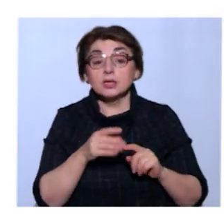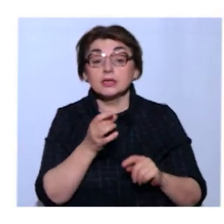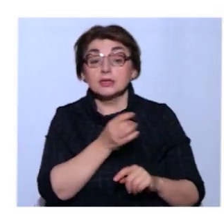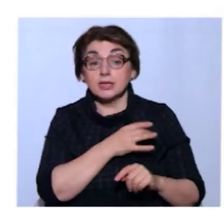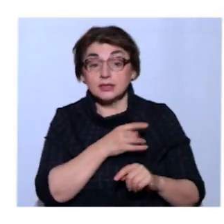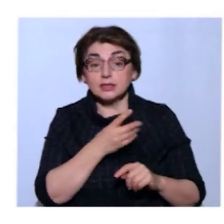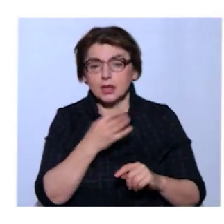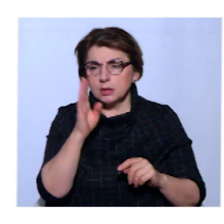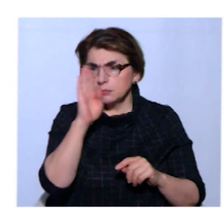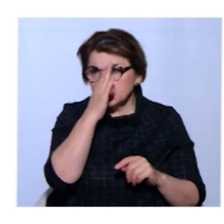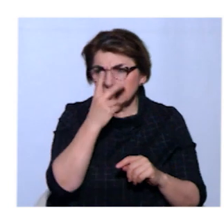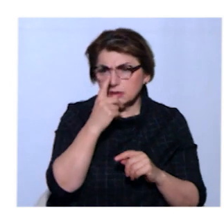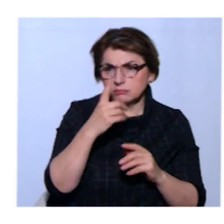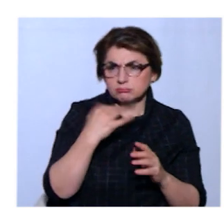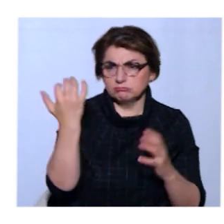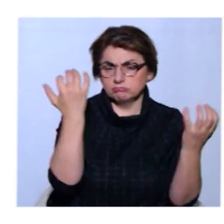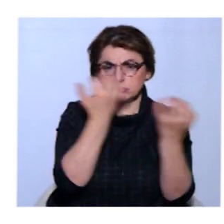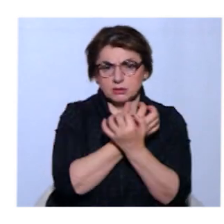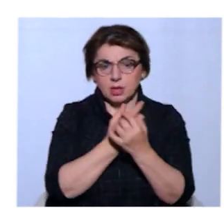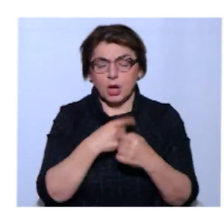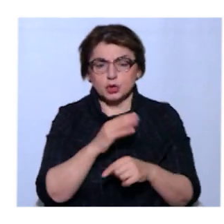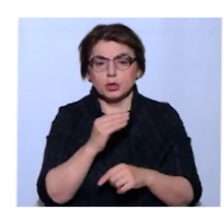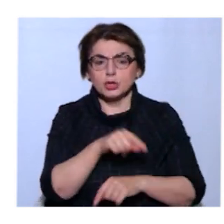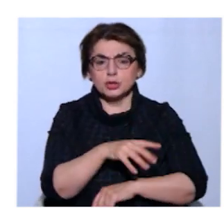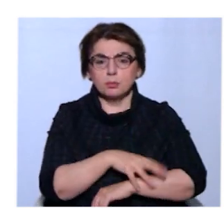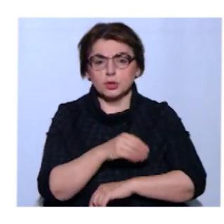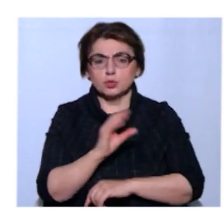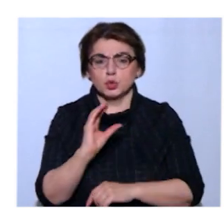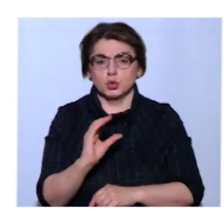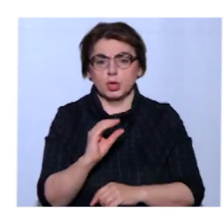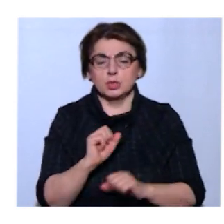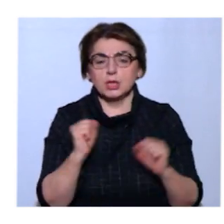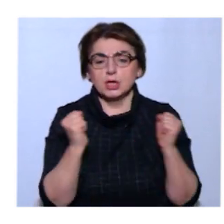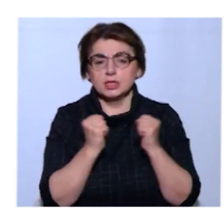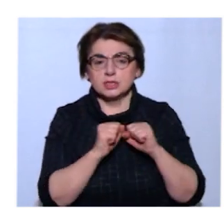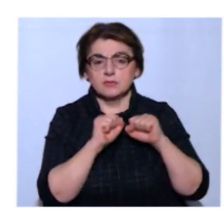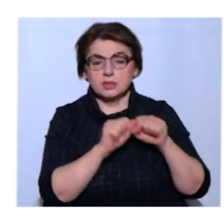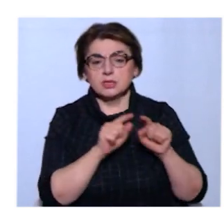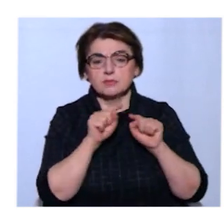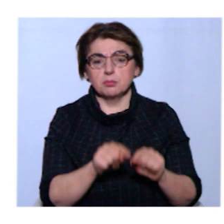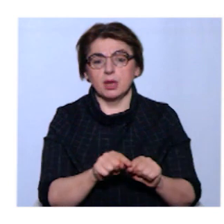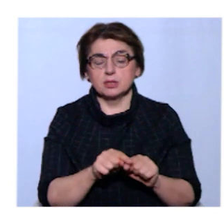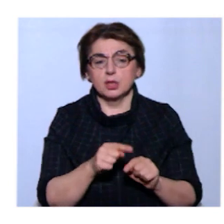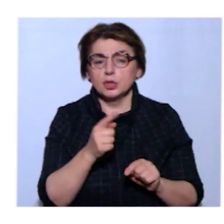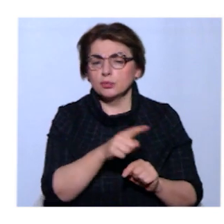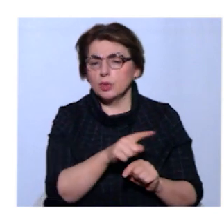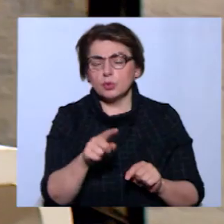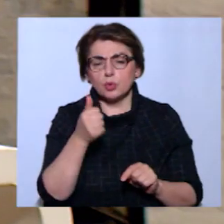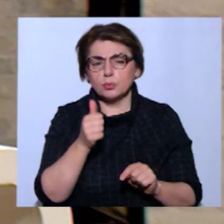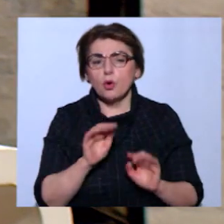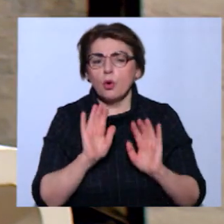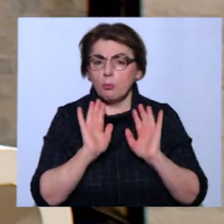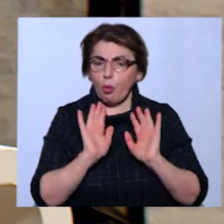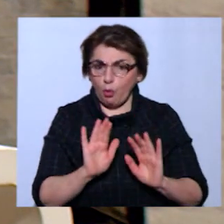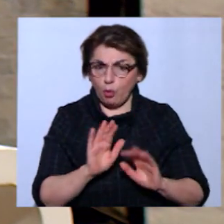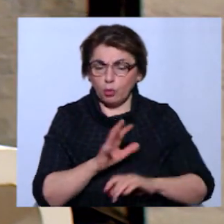და მტრისთვის შეუმჩნეველი ხდება და ასევე სქელია ეს ბეწვი და სიცივისაგან იცავს მას. თქვენ როგორ ფიქრობთ, მხოლოდ